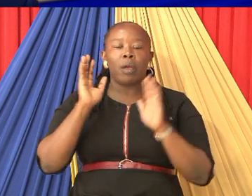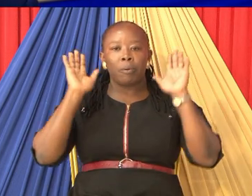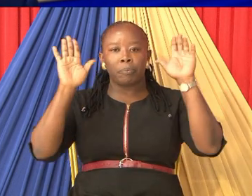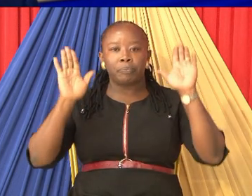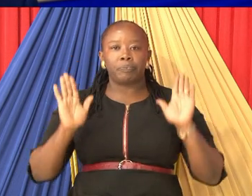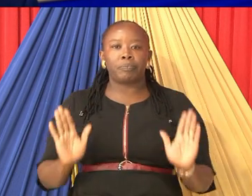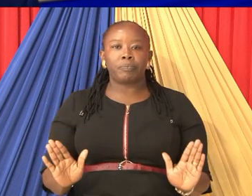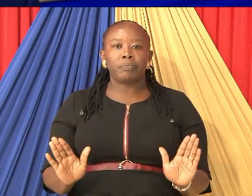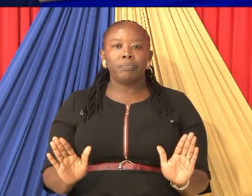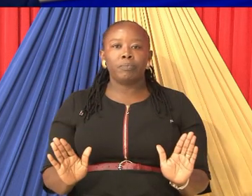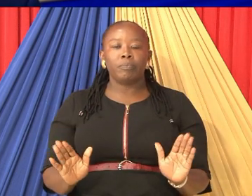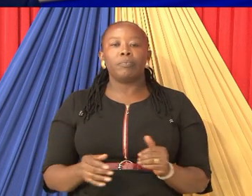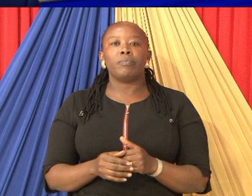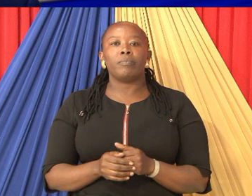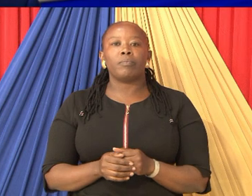maana